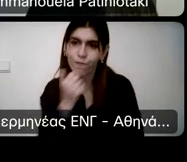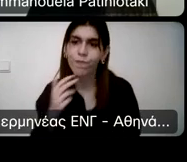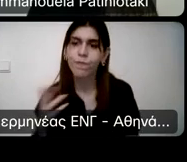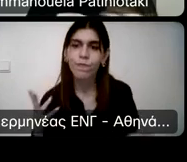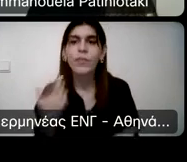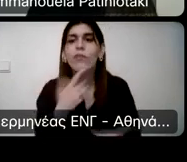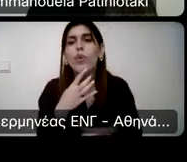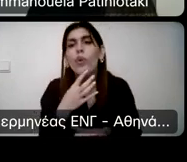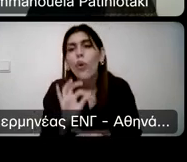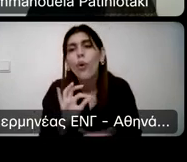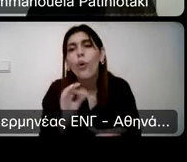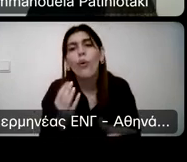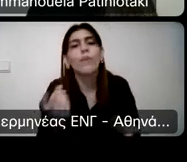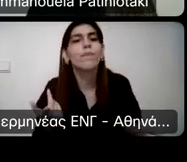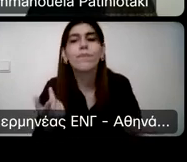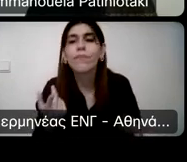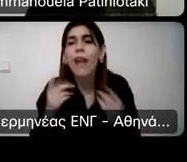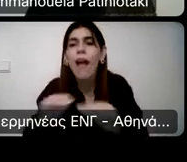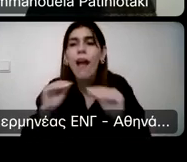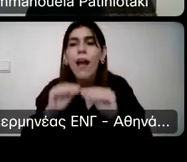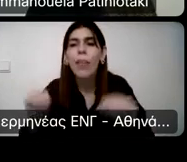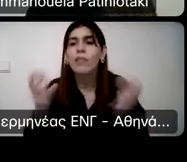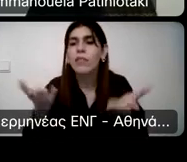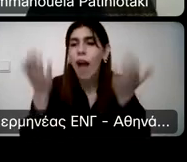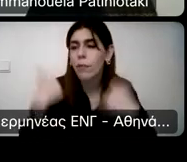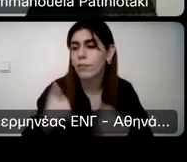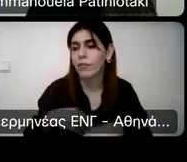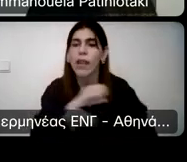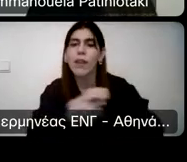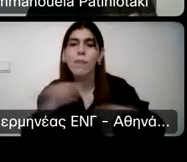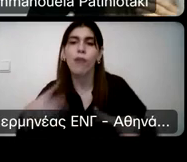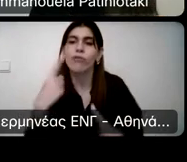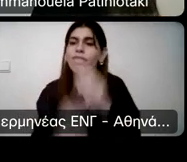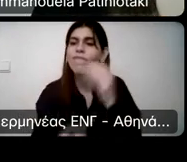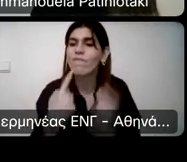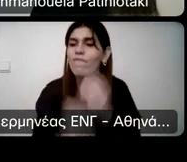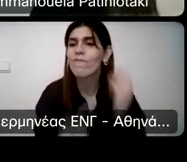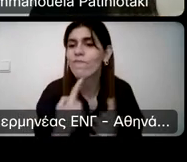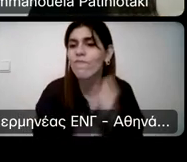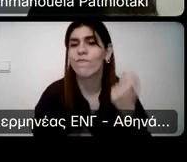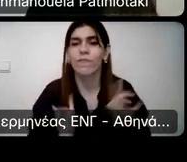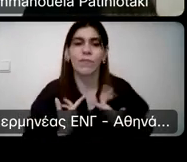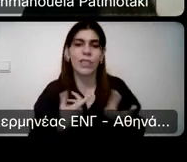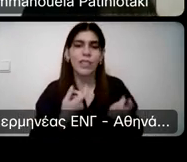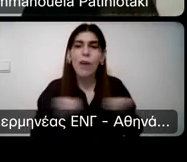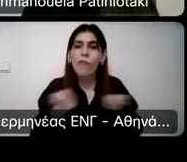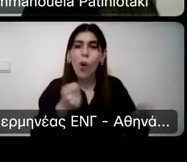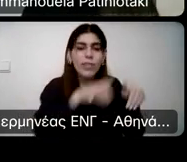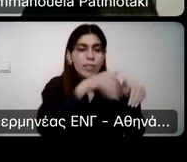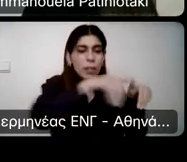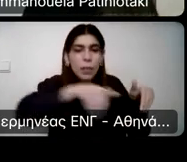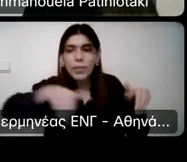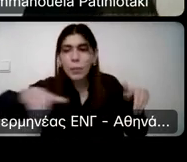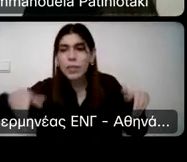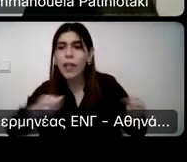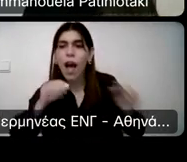λόγω τμηματικής ενημέρωσης ή εκπαίδευσης και λόγω της απουσίας εκπαίδευσης ανακλάδων εσωτερικά. Αυτό μας